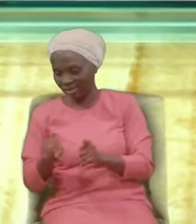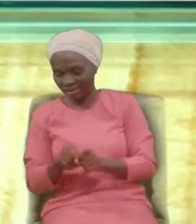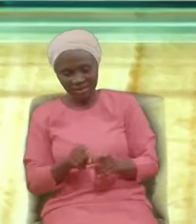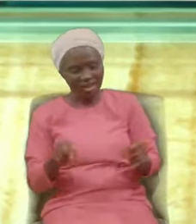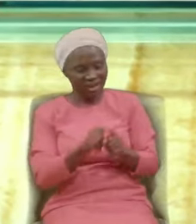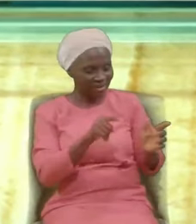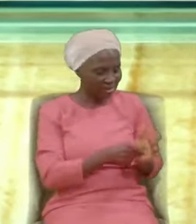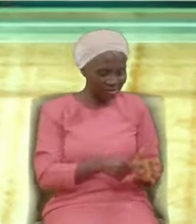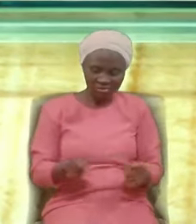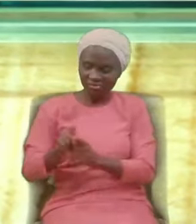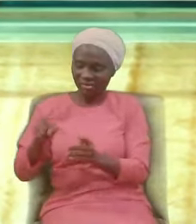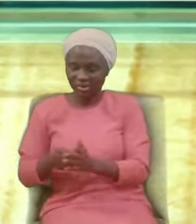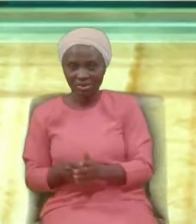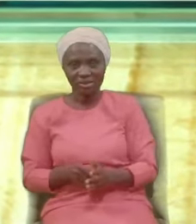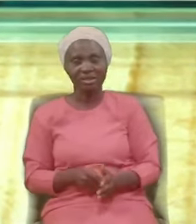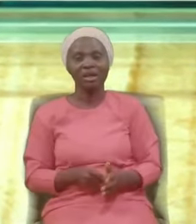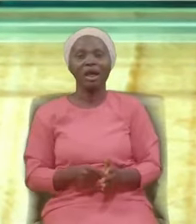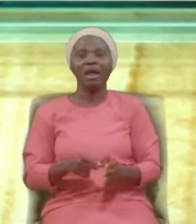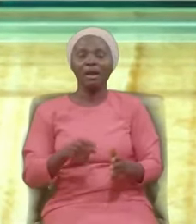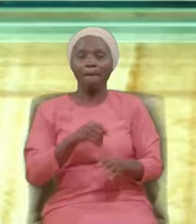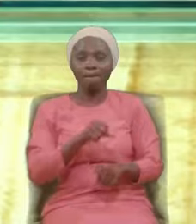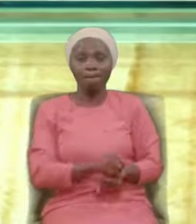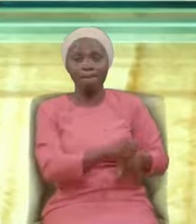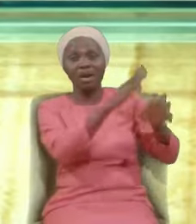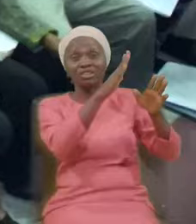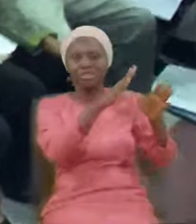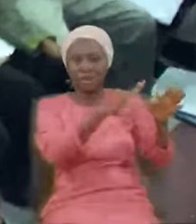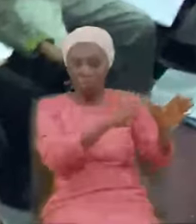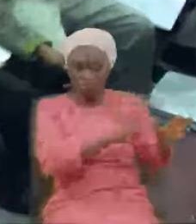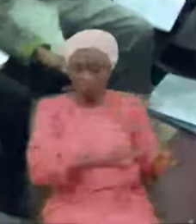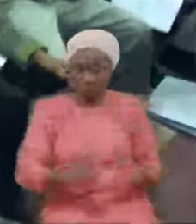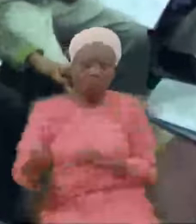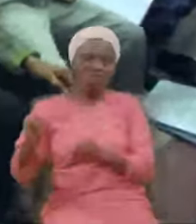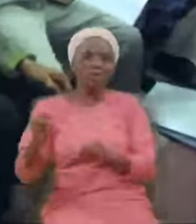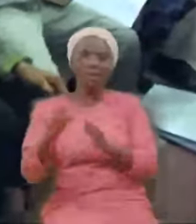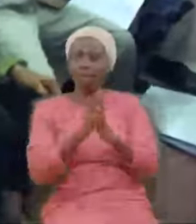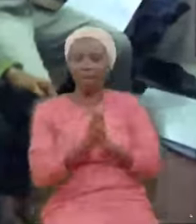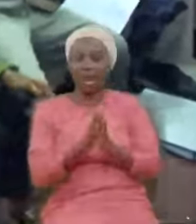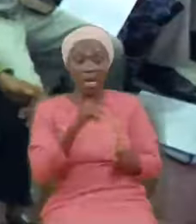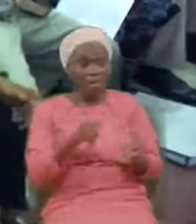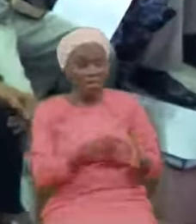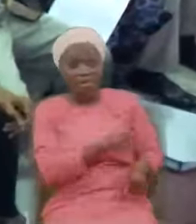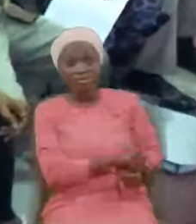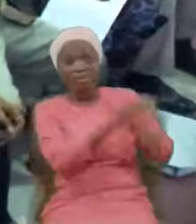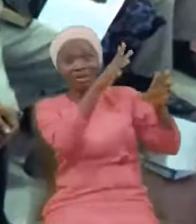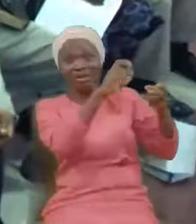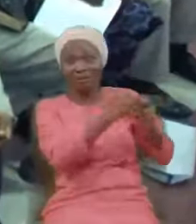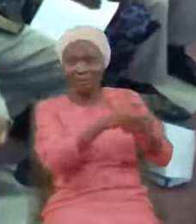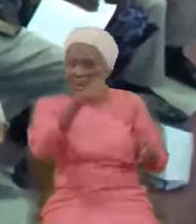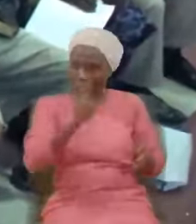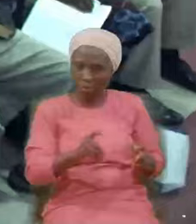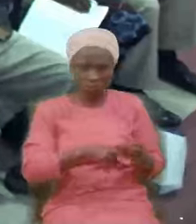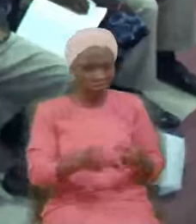zigzaguée. Mais votre vie changera. La prière qui déplace les montagnes. Cette montagne va